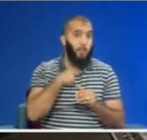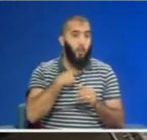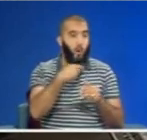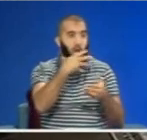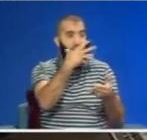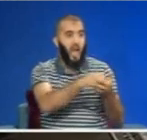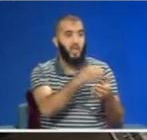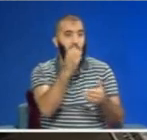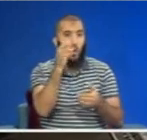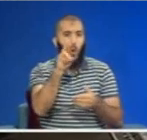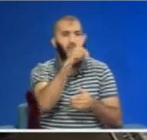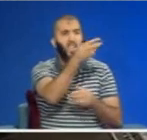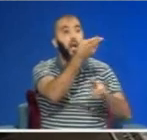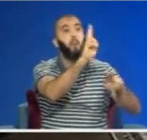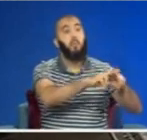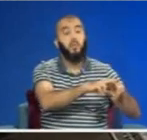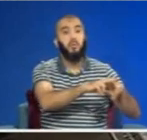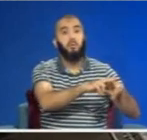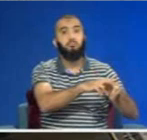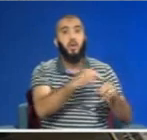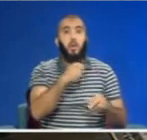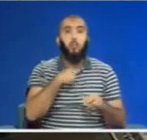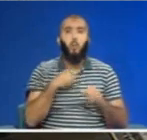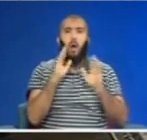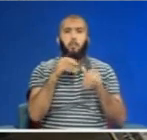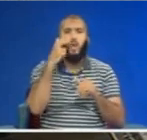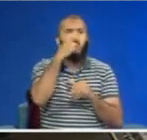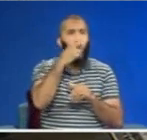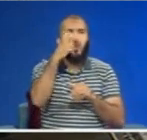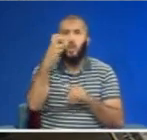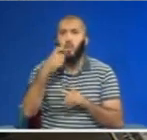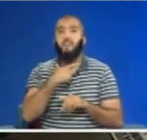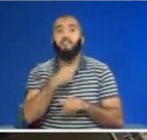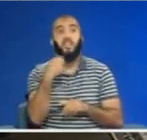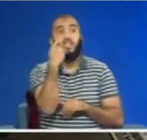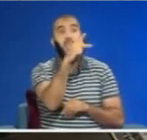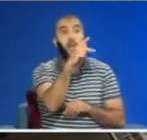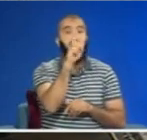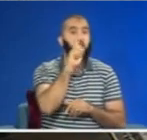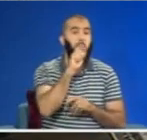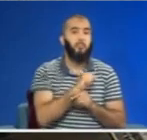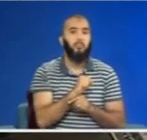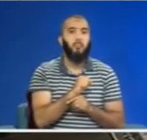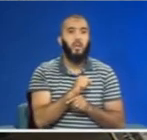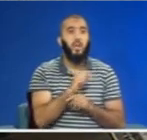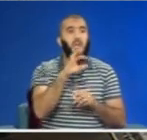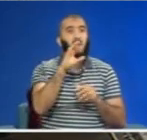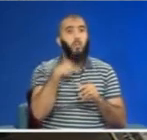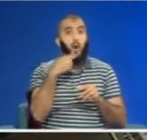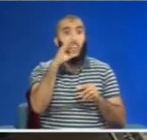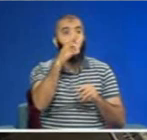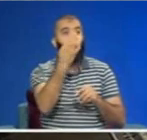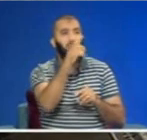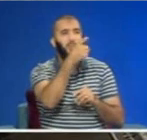كي ماتت تهاونت شوية حوست على بنتها. ومن بعد كي حوست عليها لقيتها مريضة في السبيطار